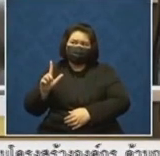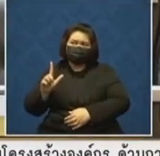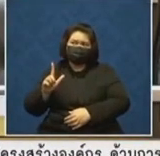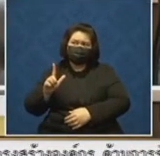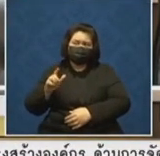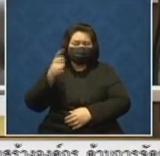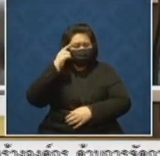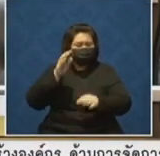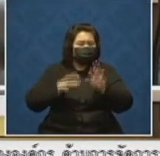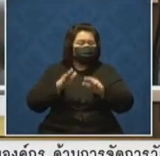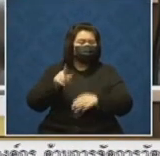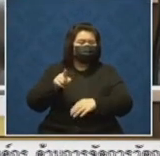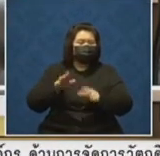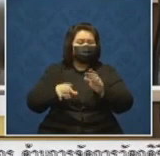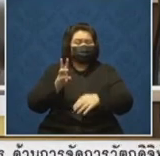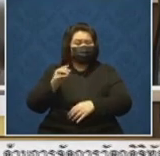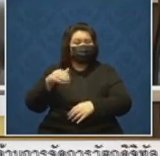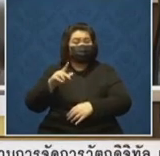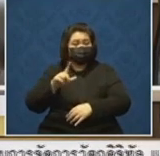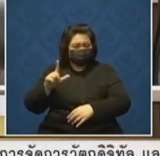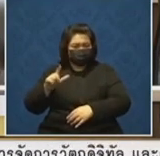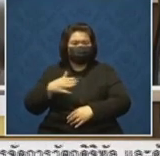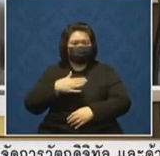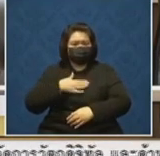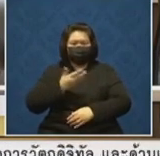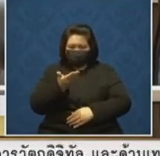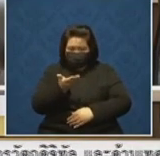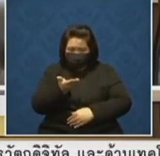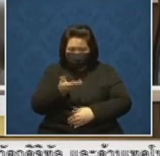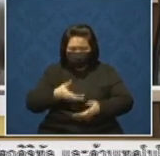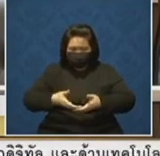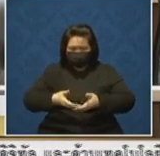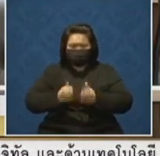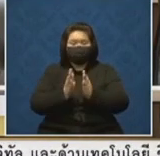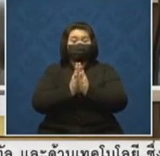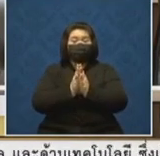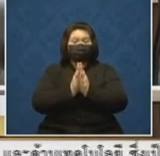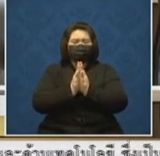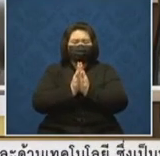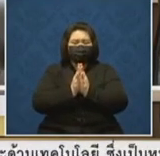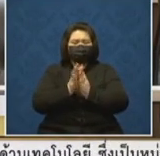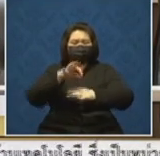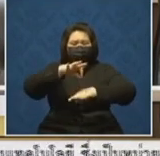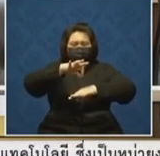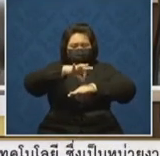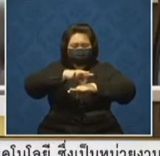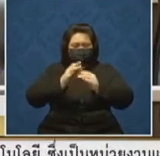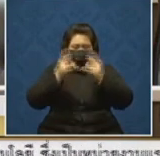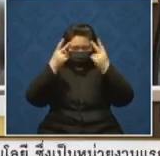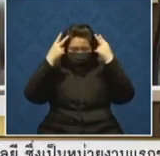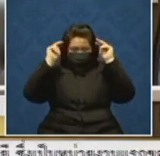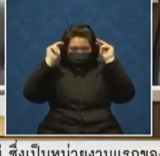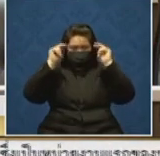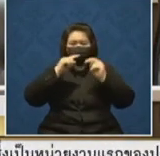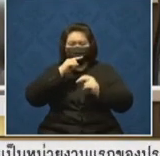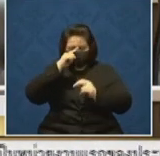ม่เหมือนกับวันสองวันแรกที่บอกเดี๋ยวเตรียมไม้เดี๋ยวเตรียมนู่นเตรียมนี่มาจะเชื่อดนะ เอาพระมาทำไม ก็เอามาขู่ขวัญ